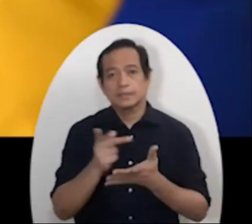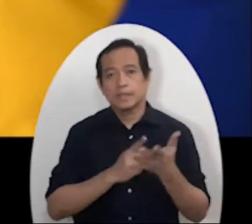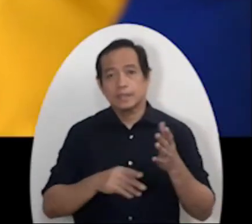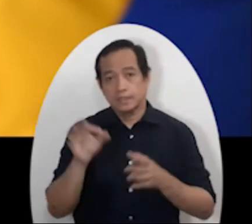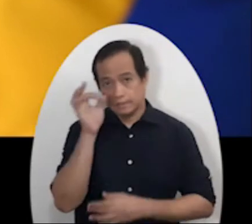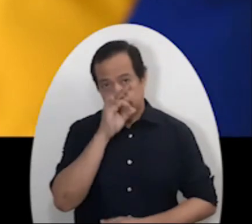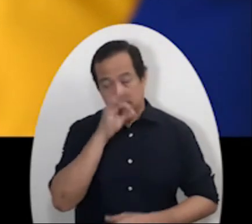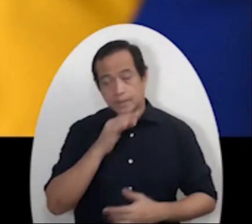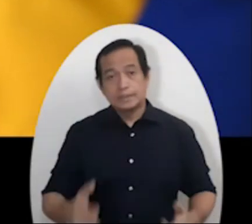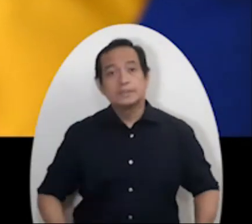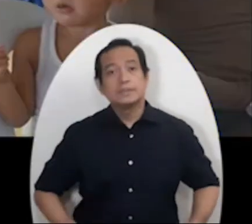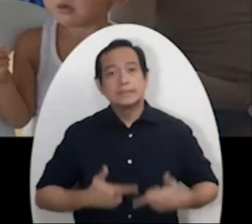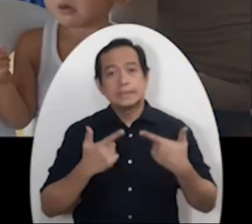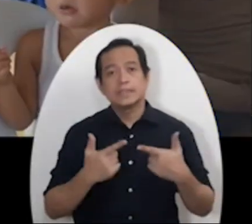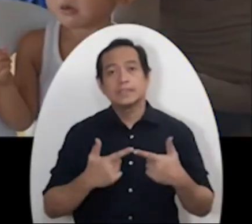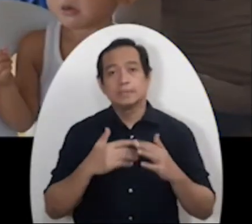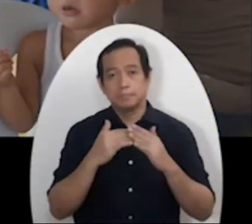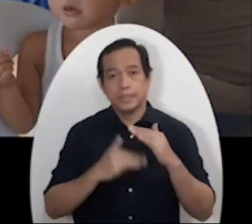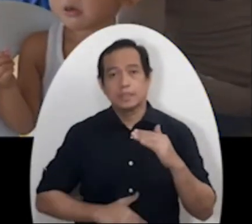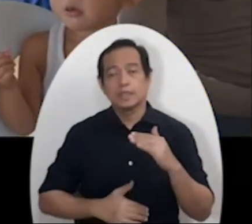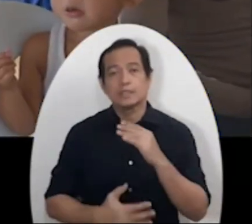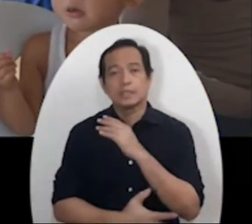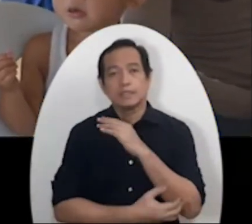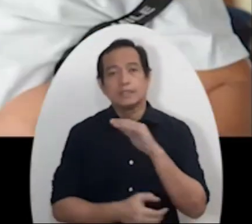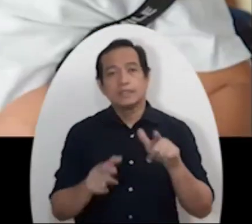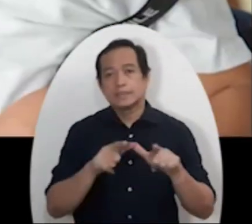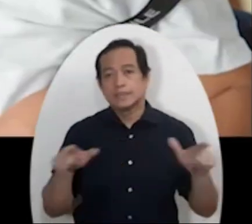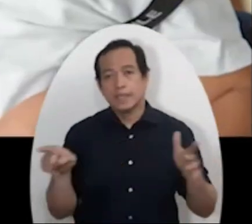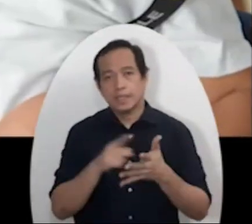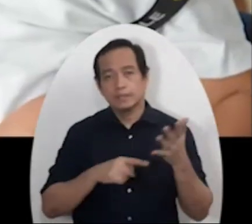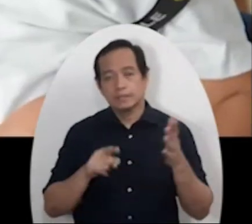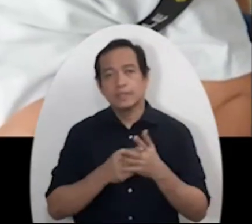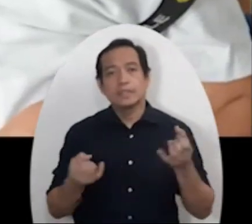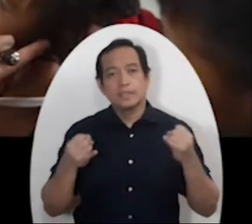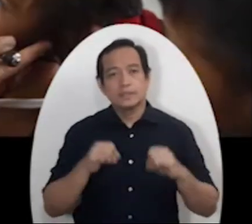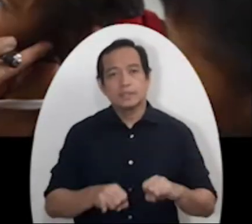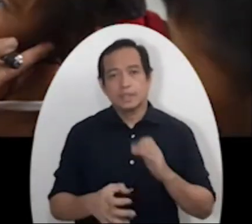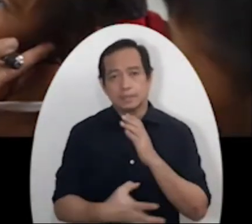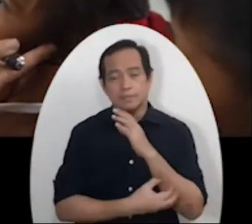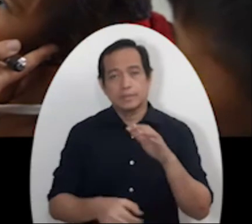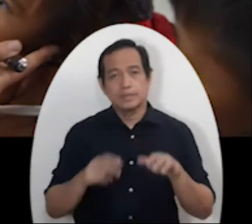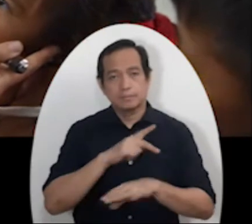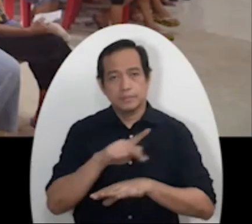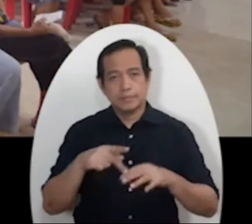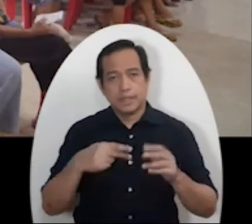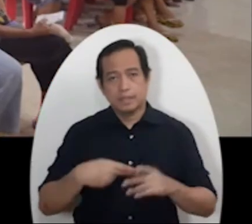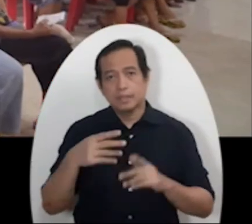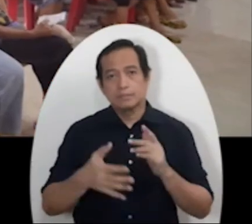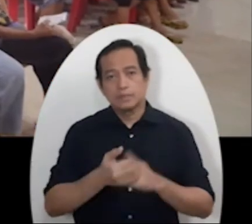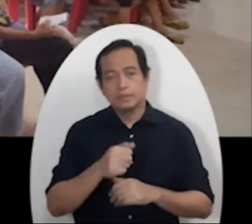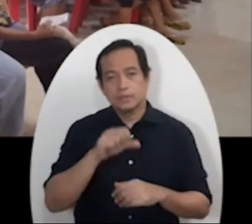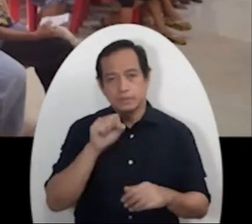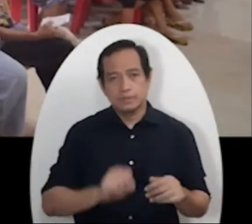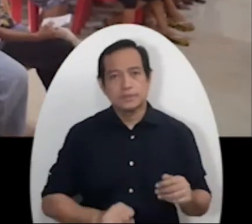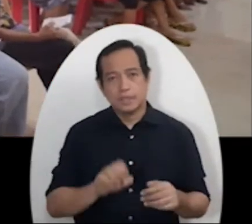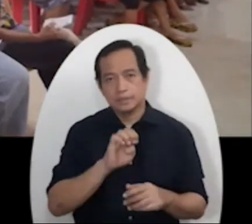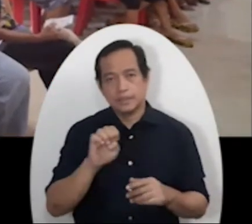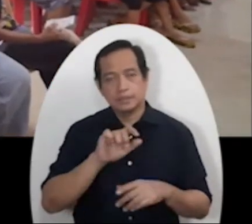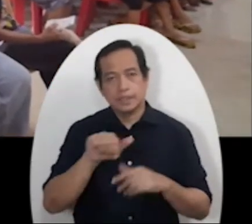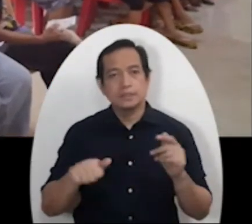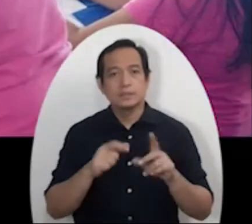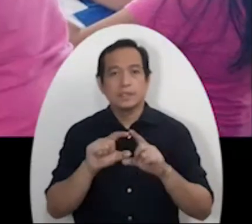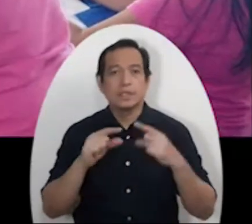bakit po kami magkahiwalay. Hindi po kami magkasama dahil sa sitwasyon ko po.